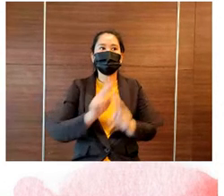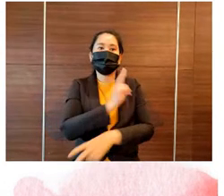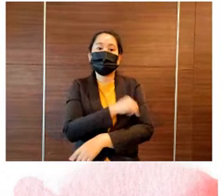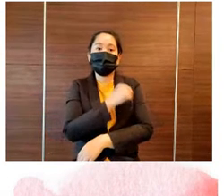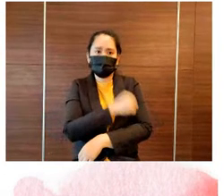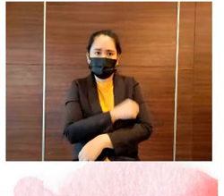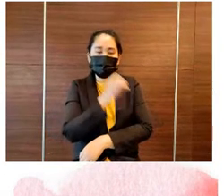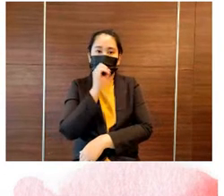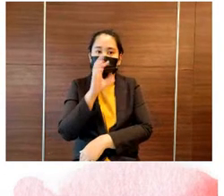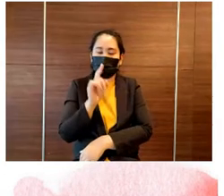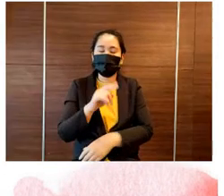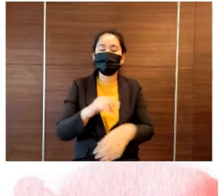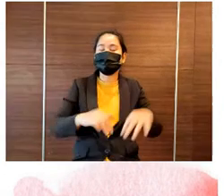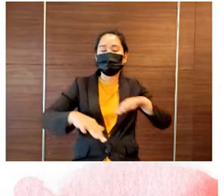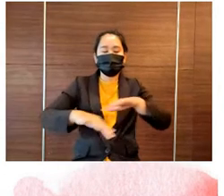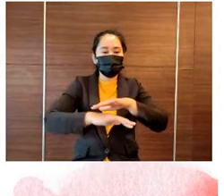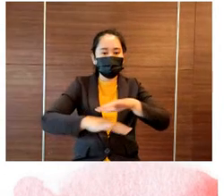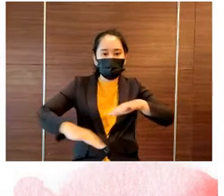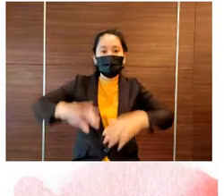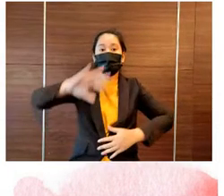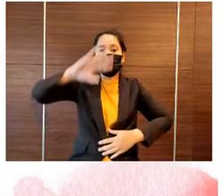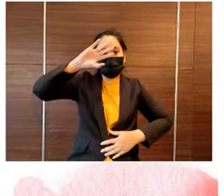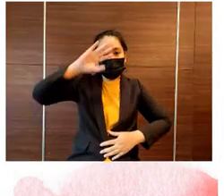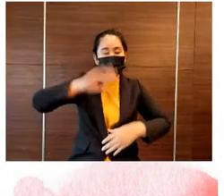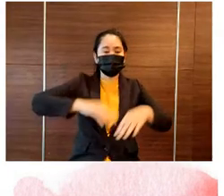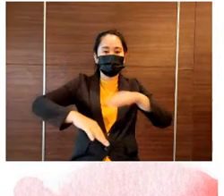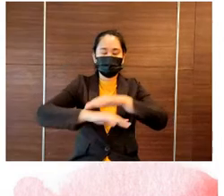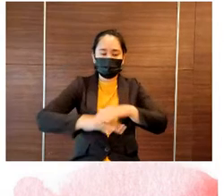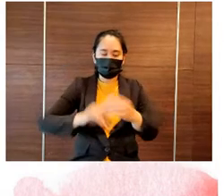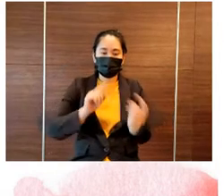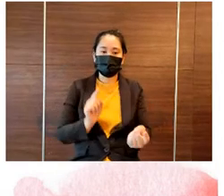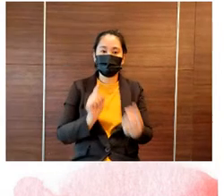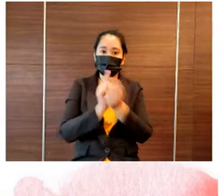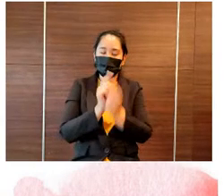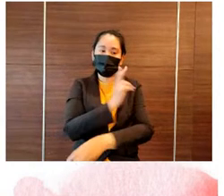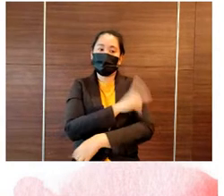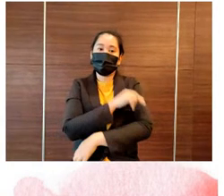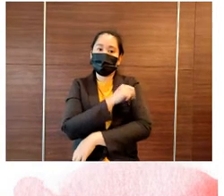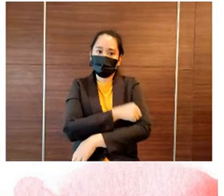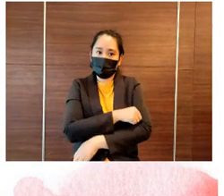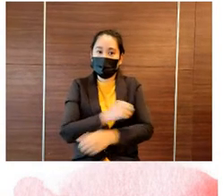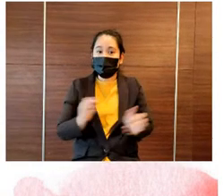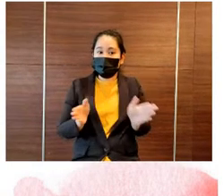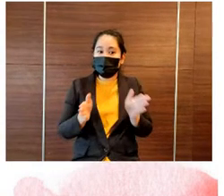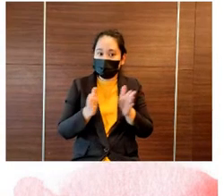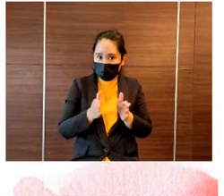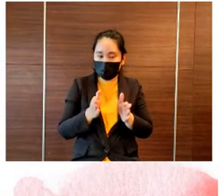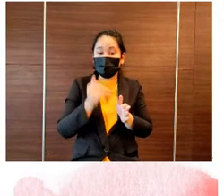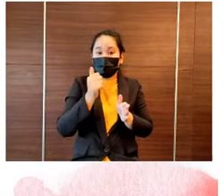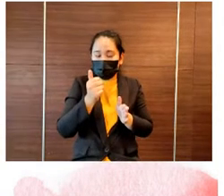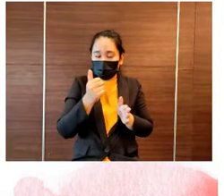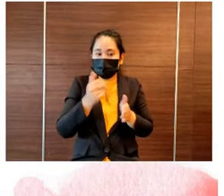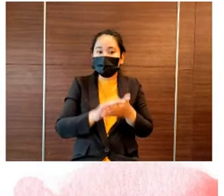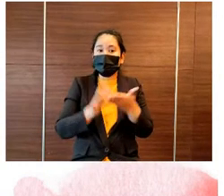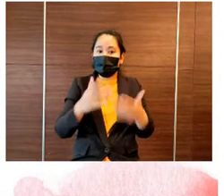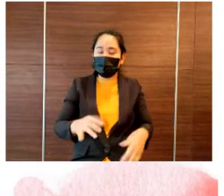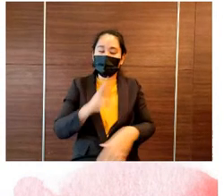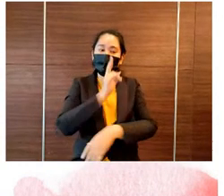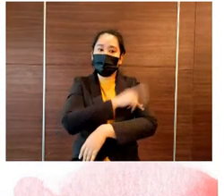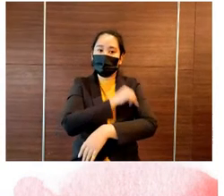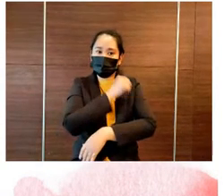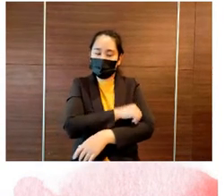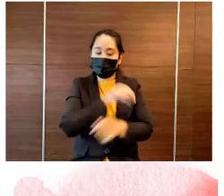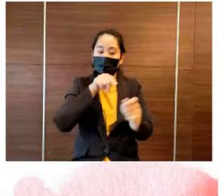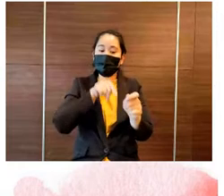ก็คือเป็นปฐมภูมิไปหาสุขภาพโรงพยาบาลสุขภาพตำบลนะครับไปโรงพยาบาลประจำอำเภอ